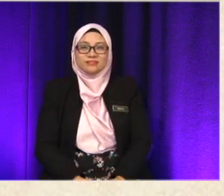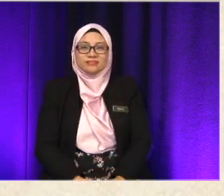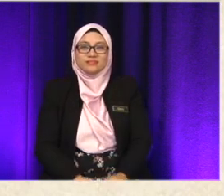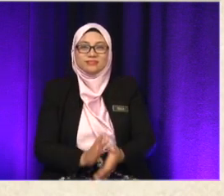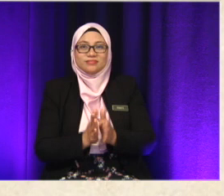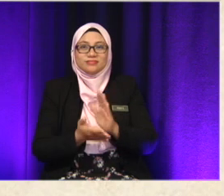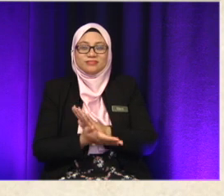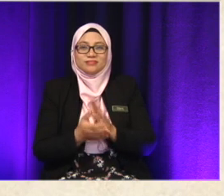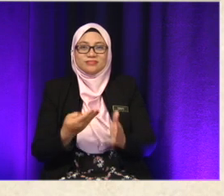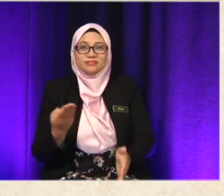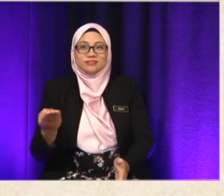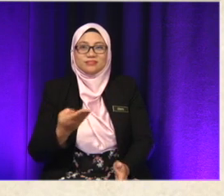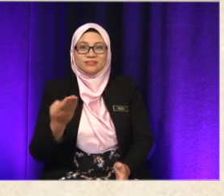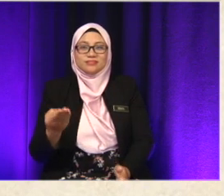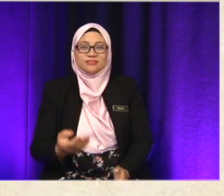kita turun lagi.